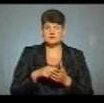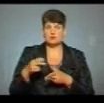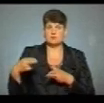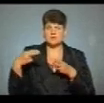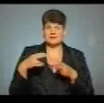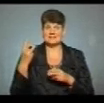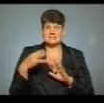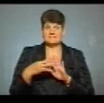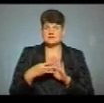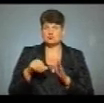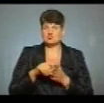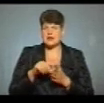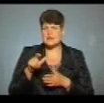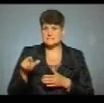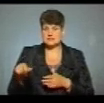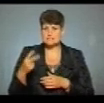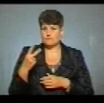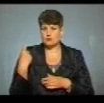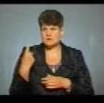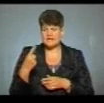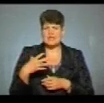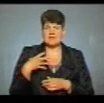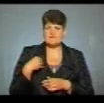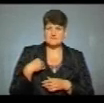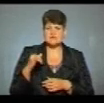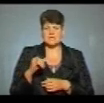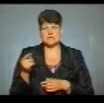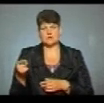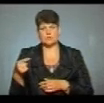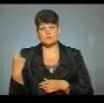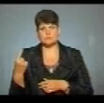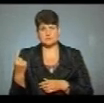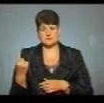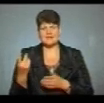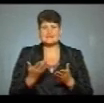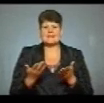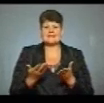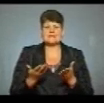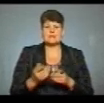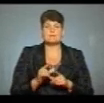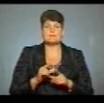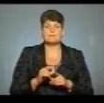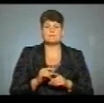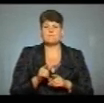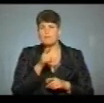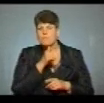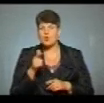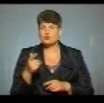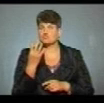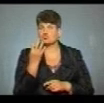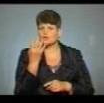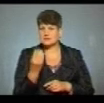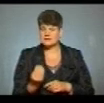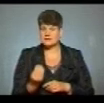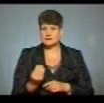38 учасників з двох областей, Львівської та Тернопільської областей, які протягом 4 днів